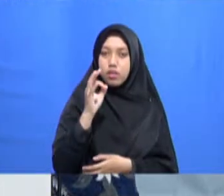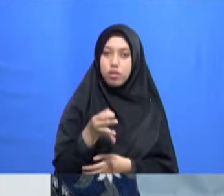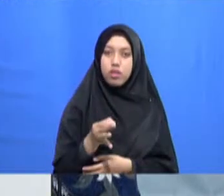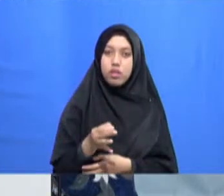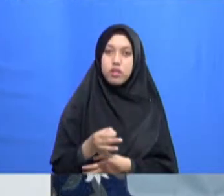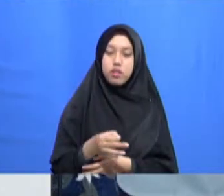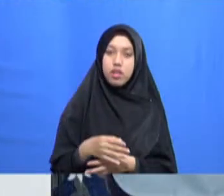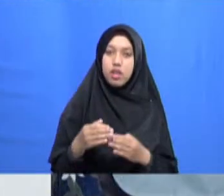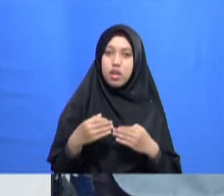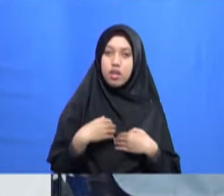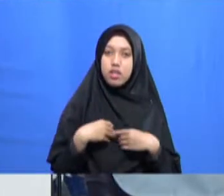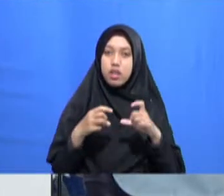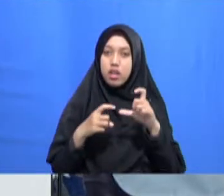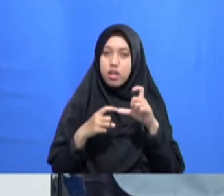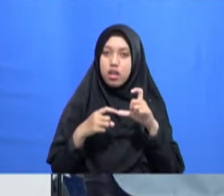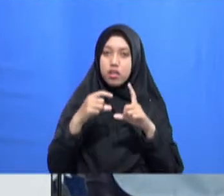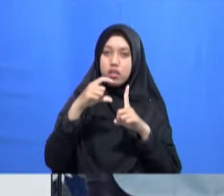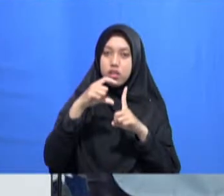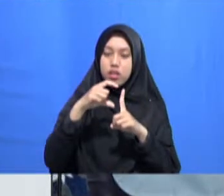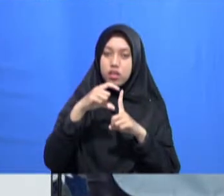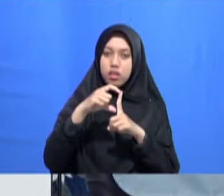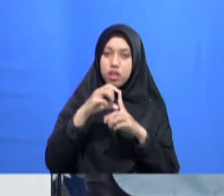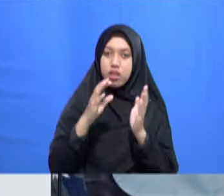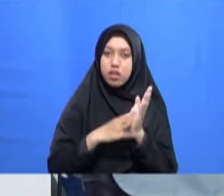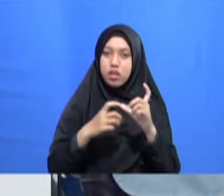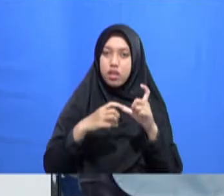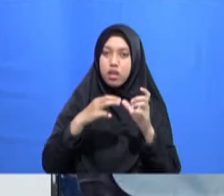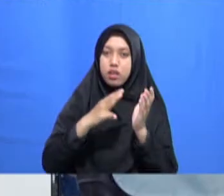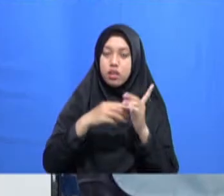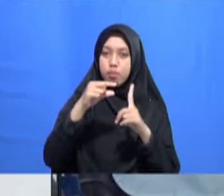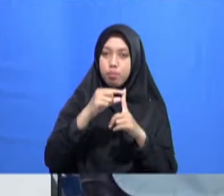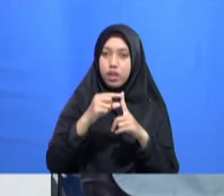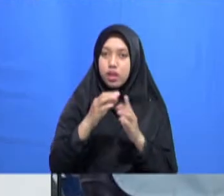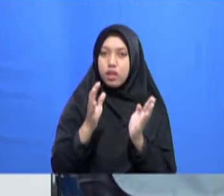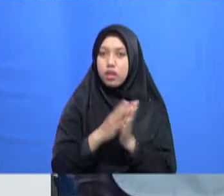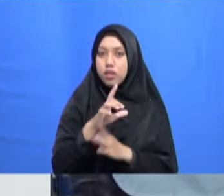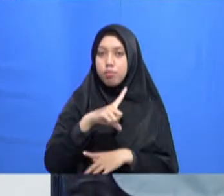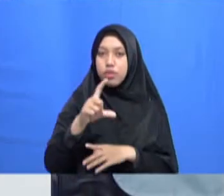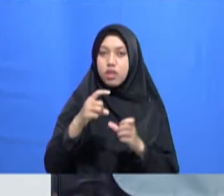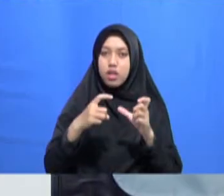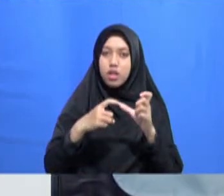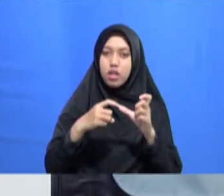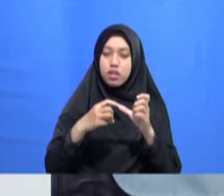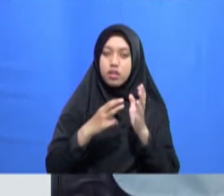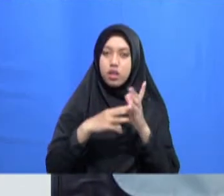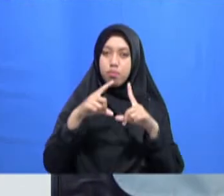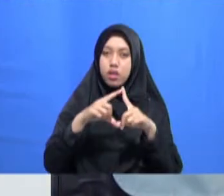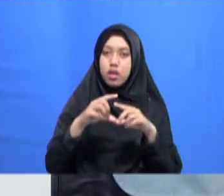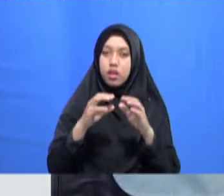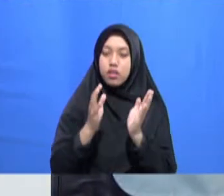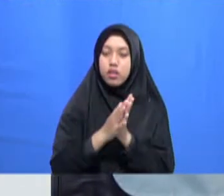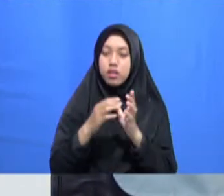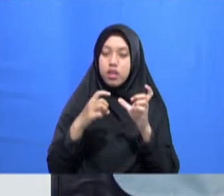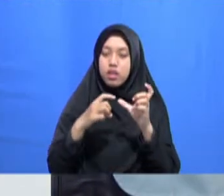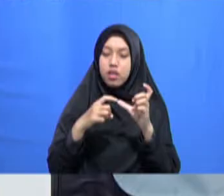SMP, kemudian SMK dan SMA ditangani oleh provinsi. Saya kira konteks inilah, maka